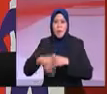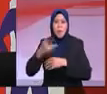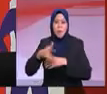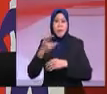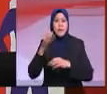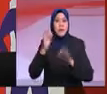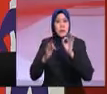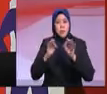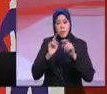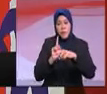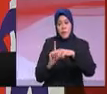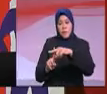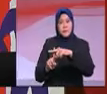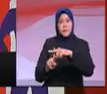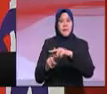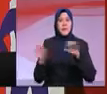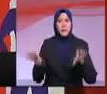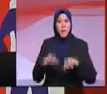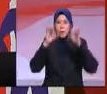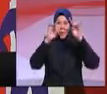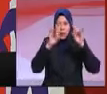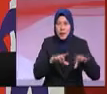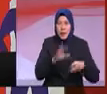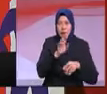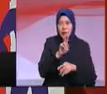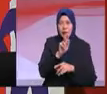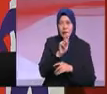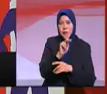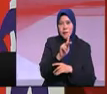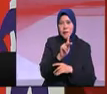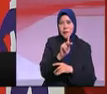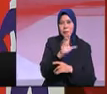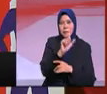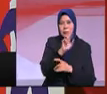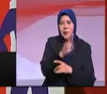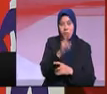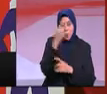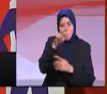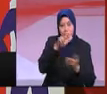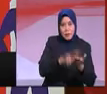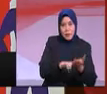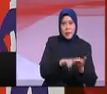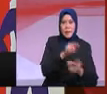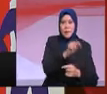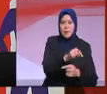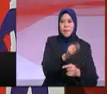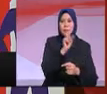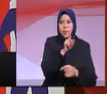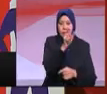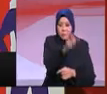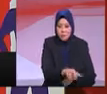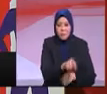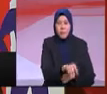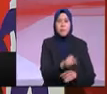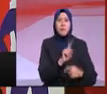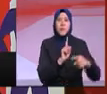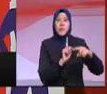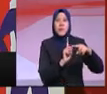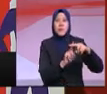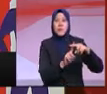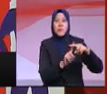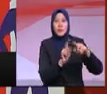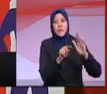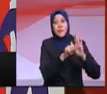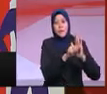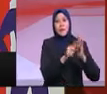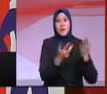Apabila positif, kita akan jalankan ujian RT-PCR untuk kita sahkan sememang dia positif. Jadi ini kita guna